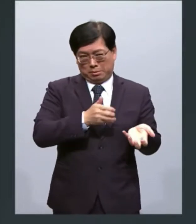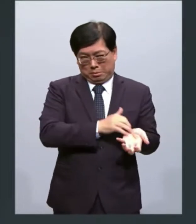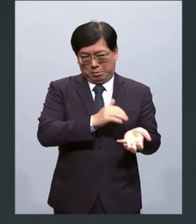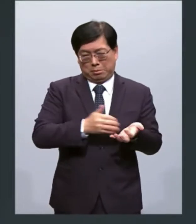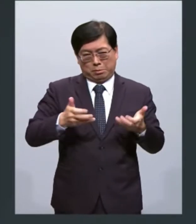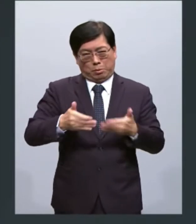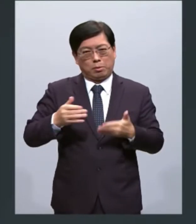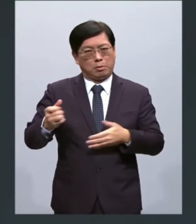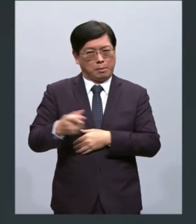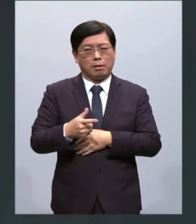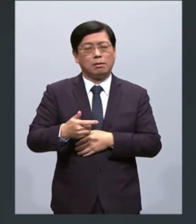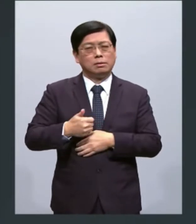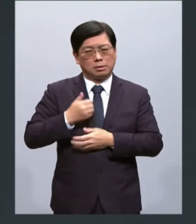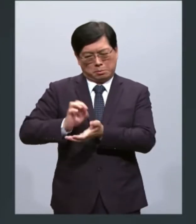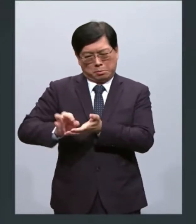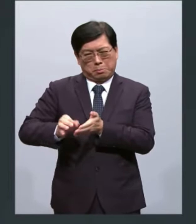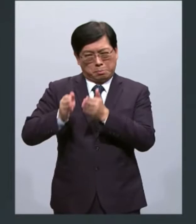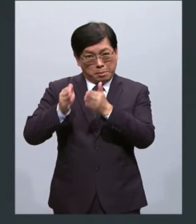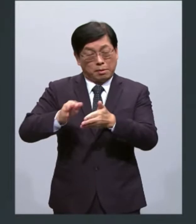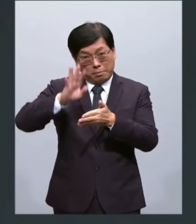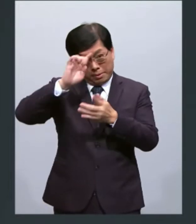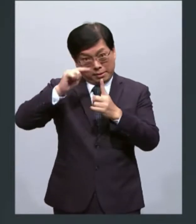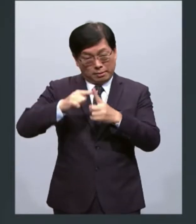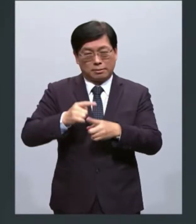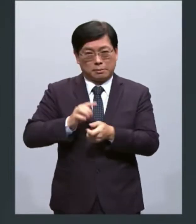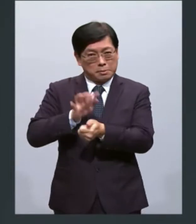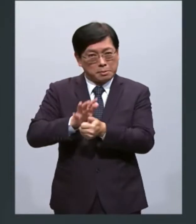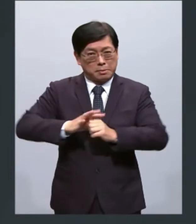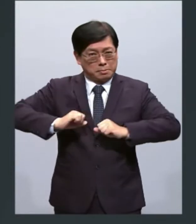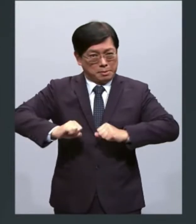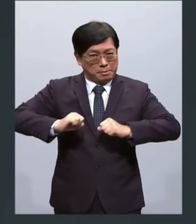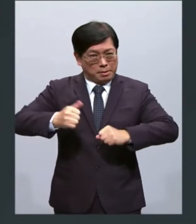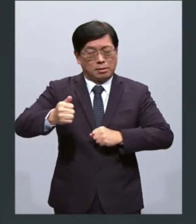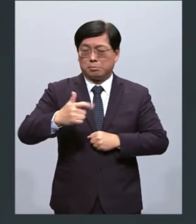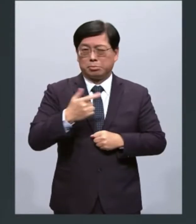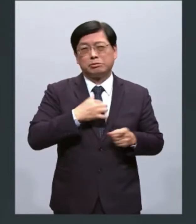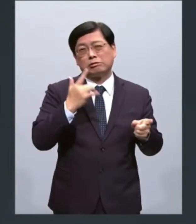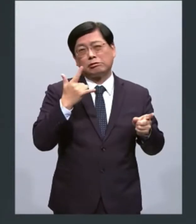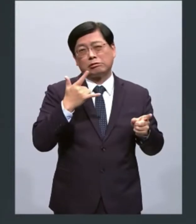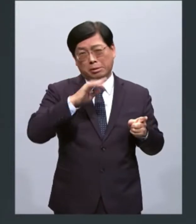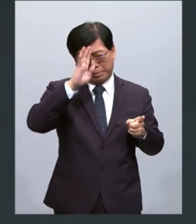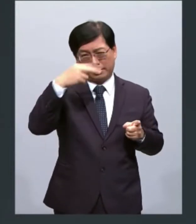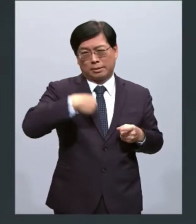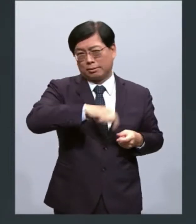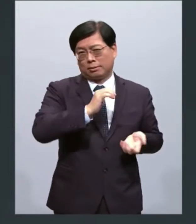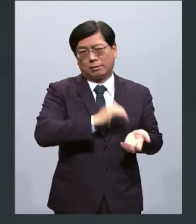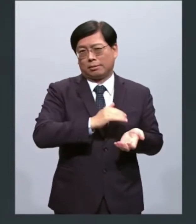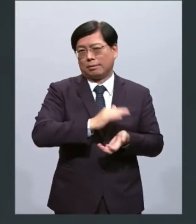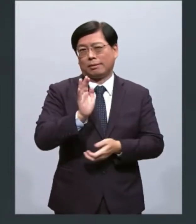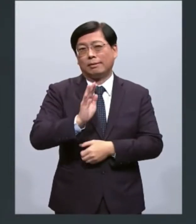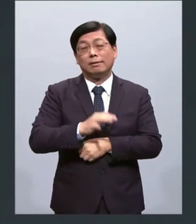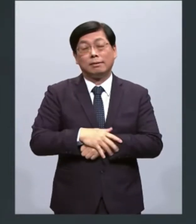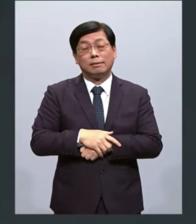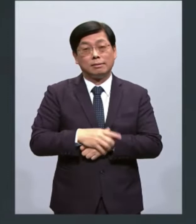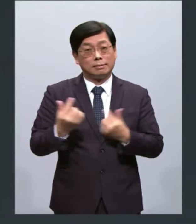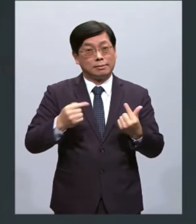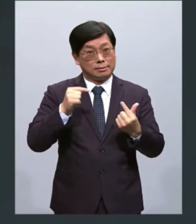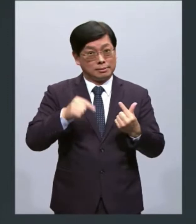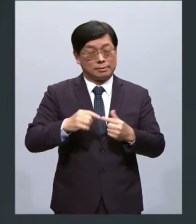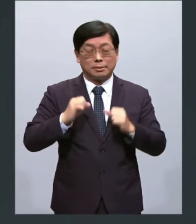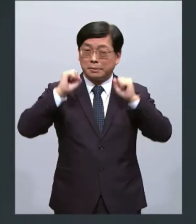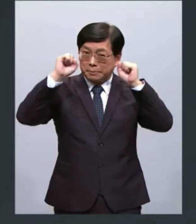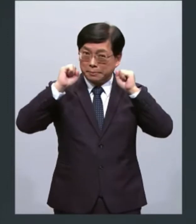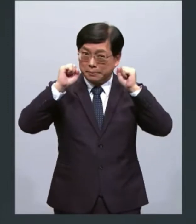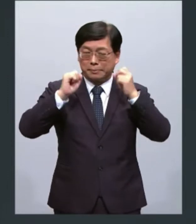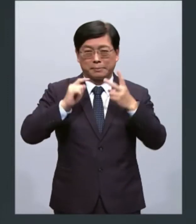我们应当是投资让病人，那让国民健康，而不是等他生病再去医疗。所以关于这个运